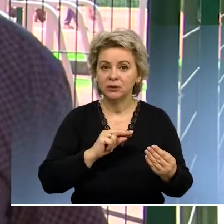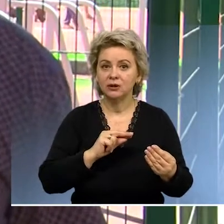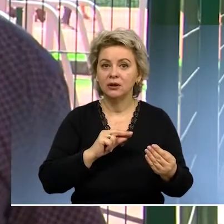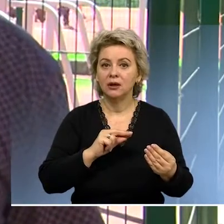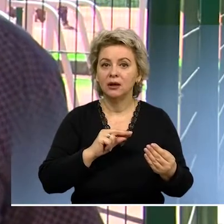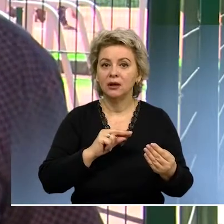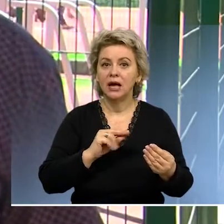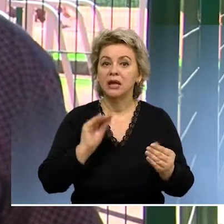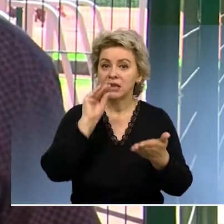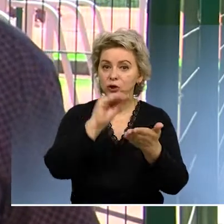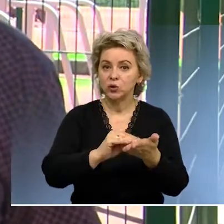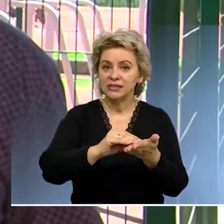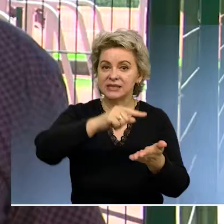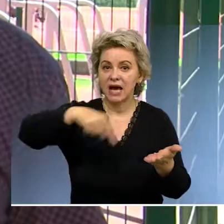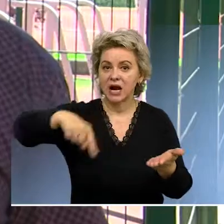работ.